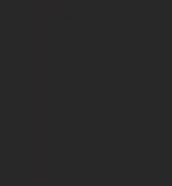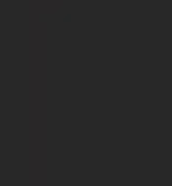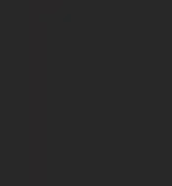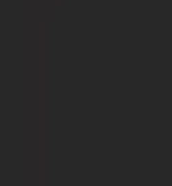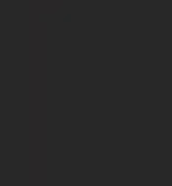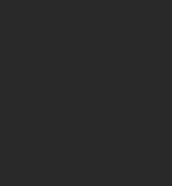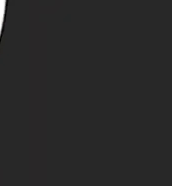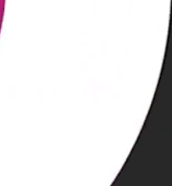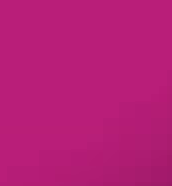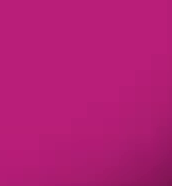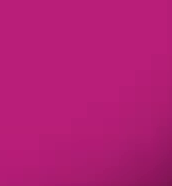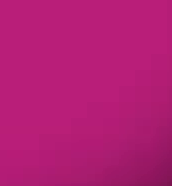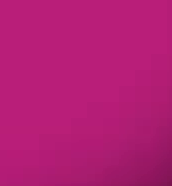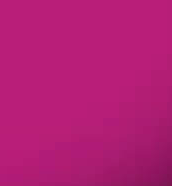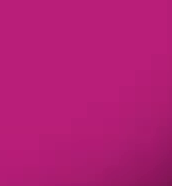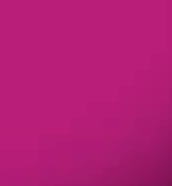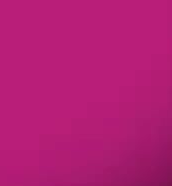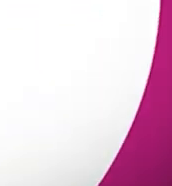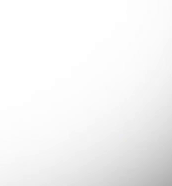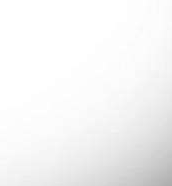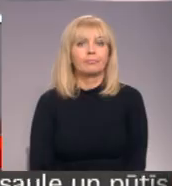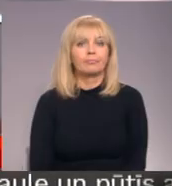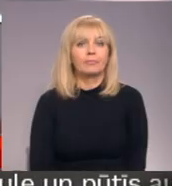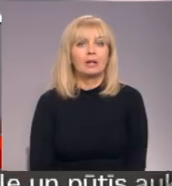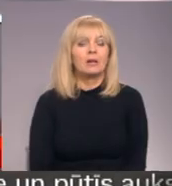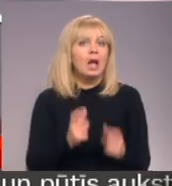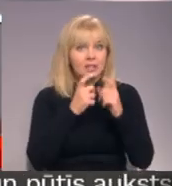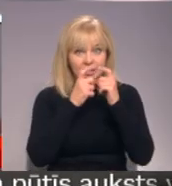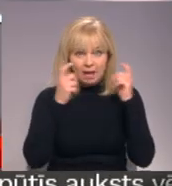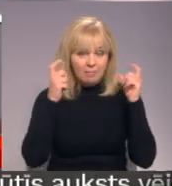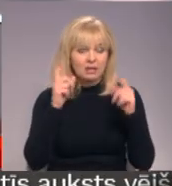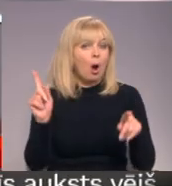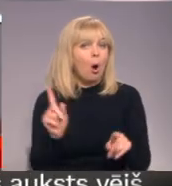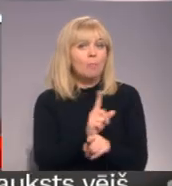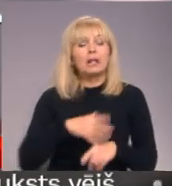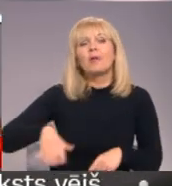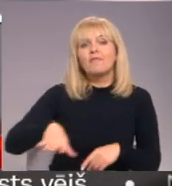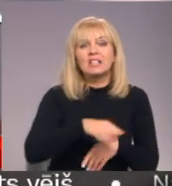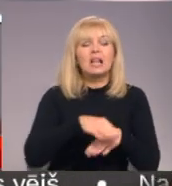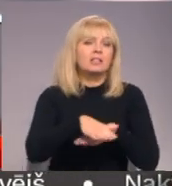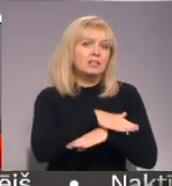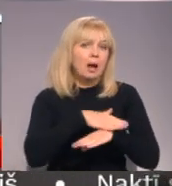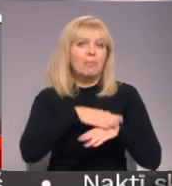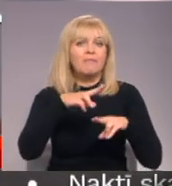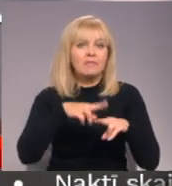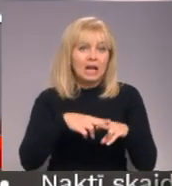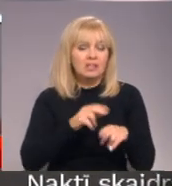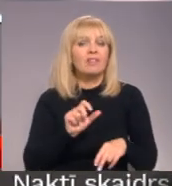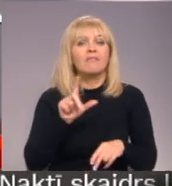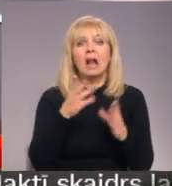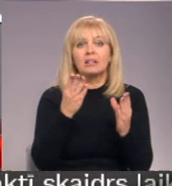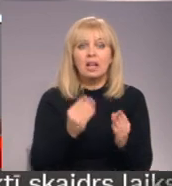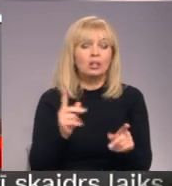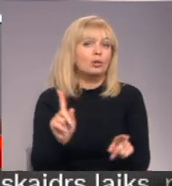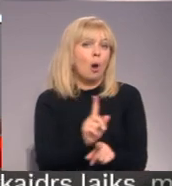Re, viss ēters ir te! Sejas maskas ir obligātas visās sabiedriskajās vietās, un jau vairākas dienas